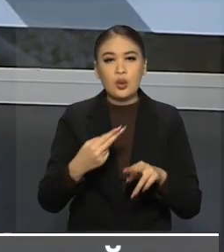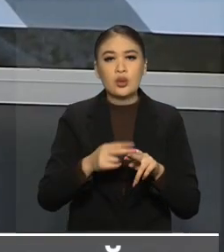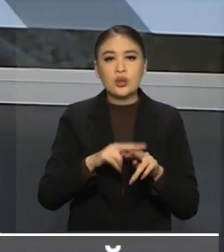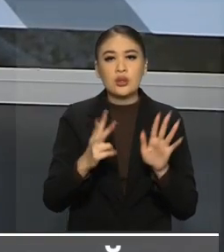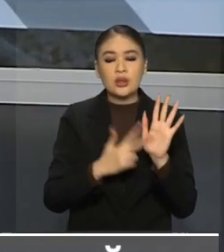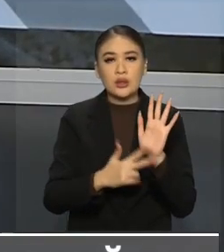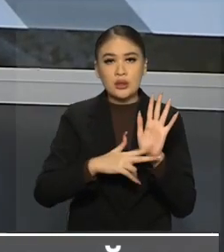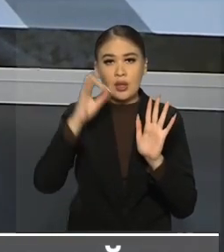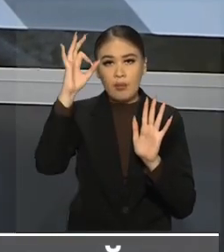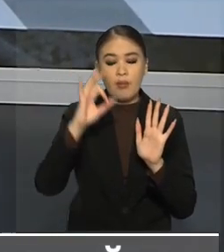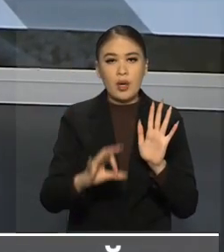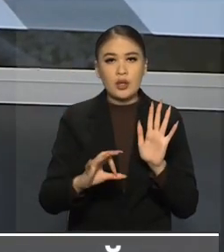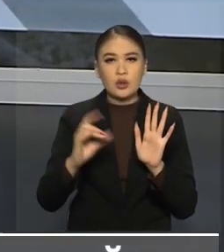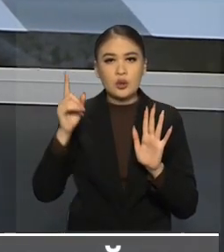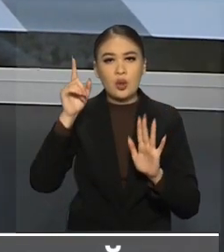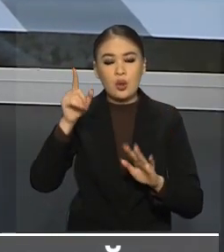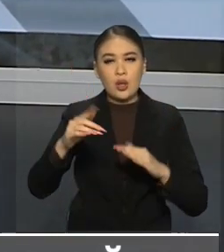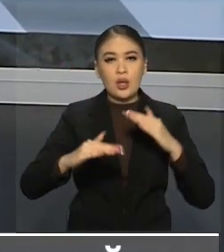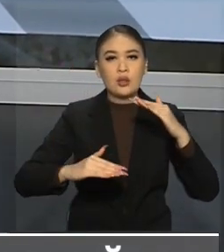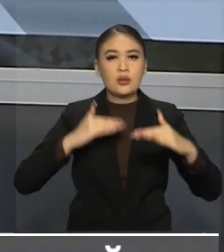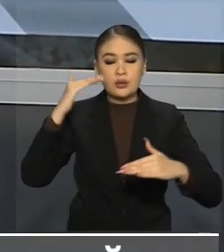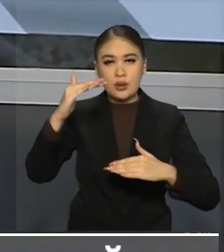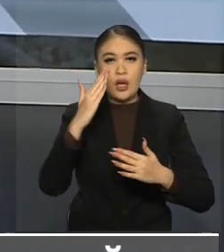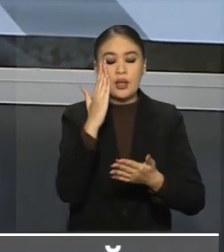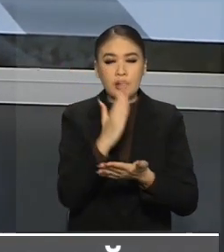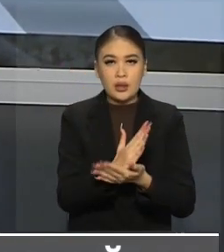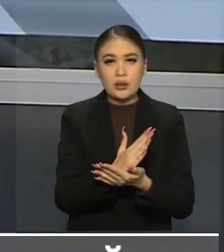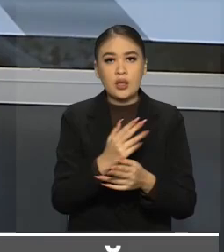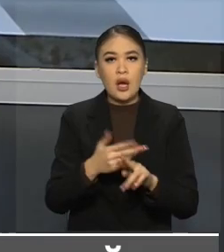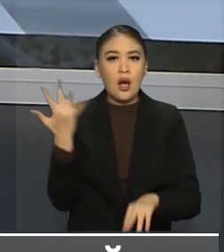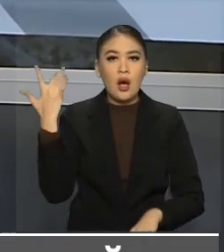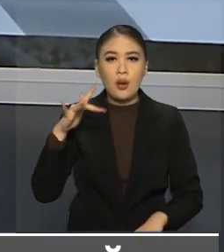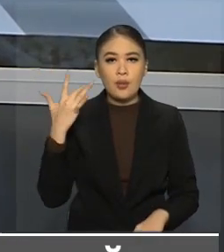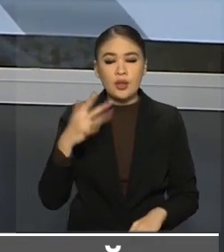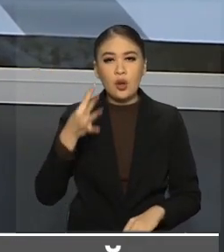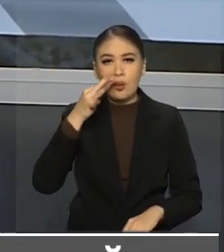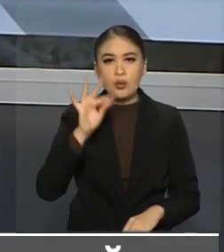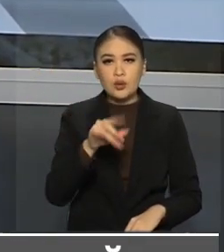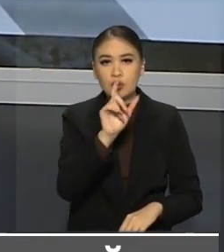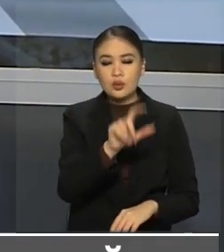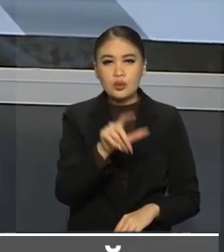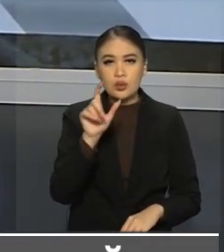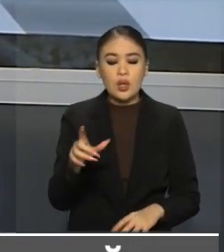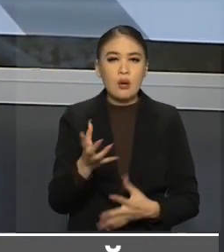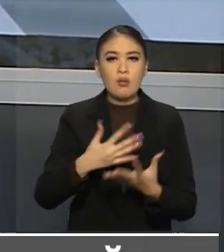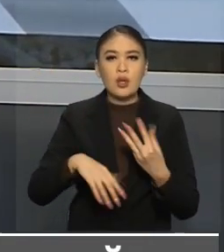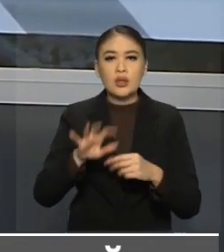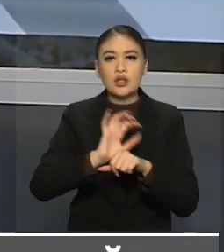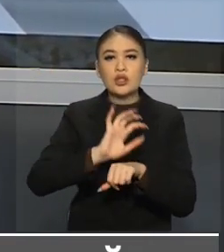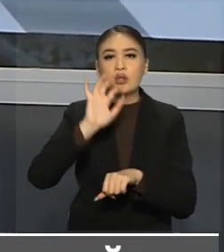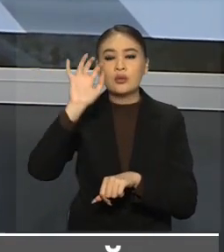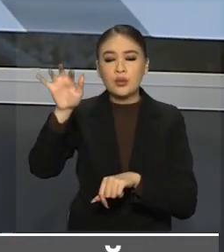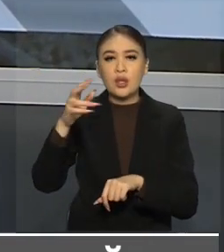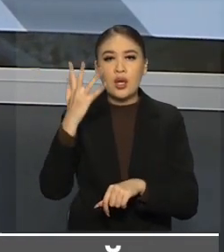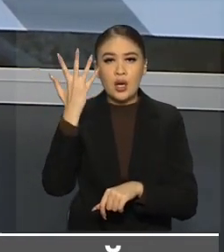80% олар бізден жоғары жатыр. Біз америкалық эксперттерге осылардың бәрін жіберіп